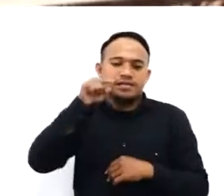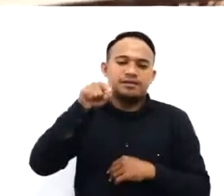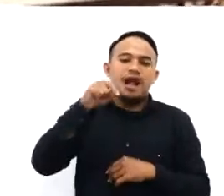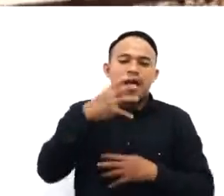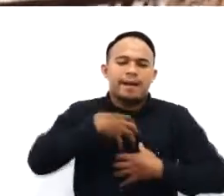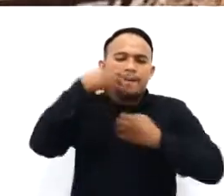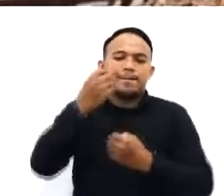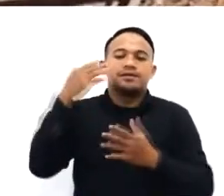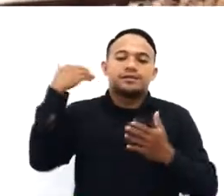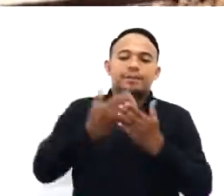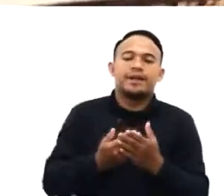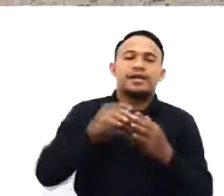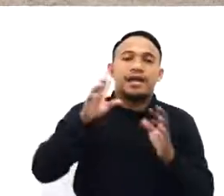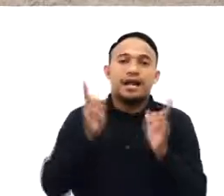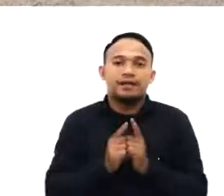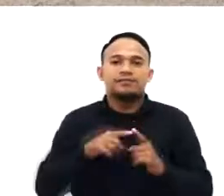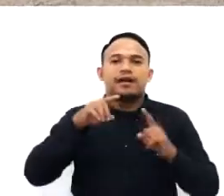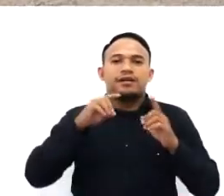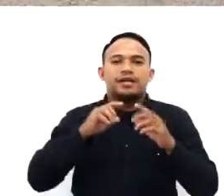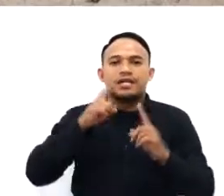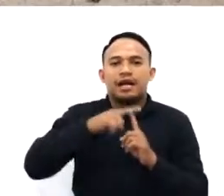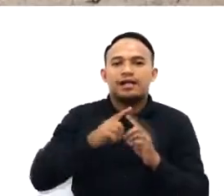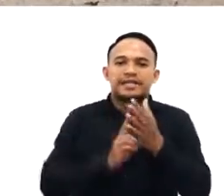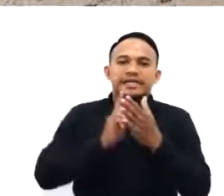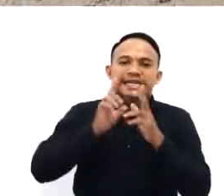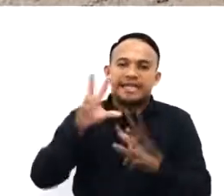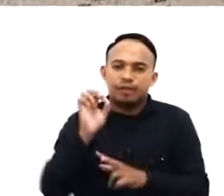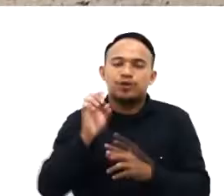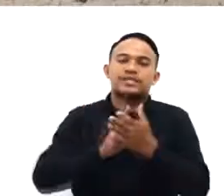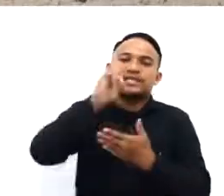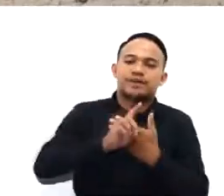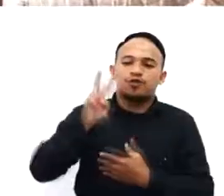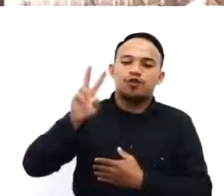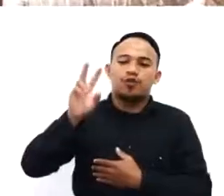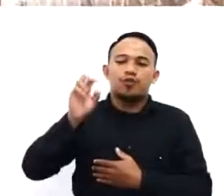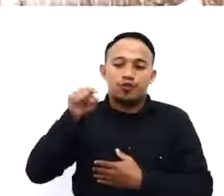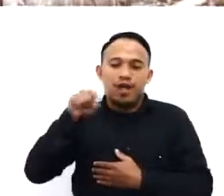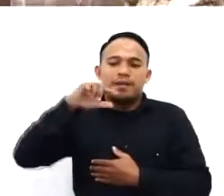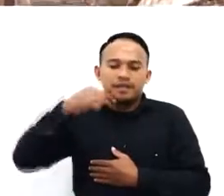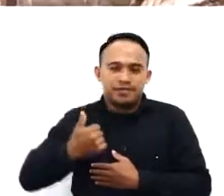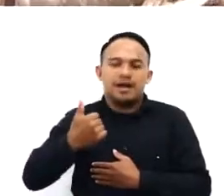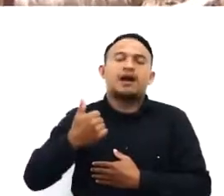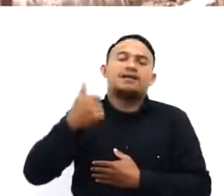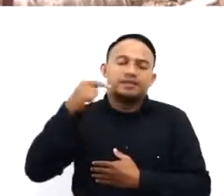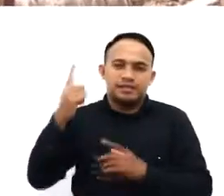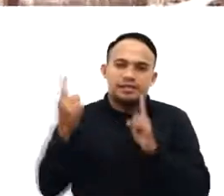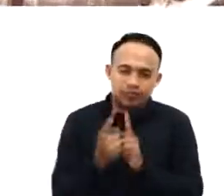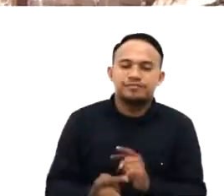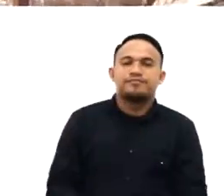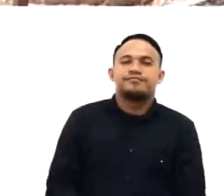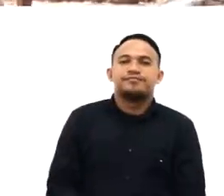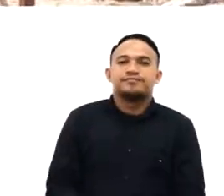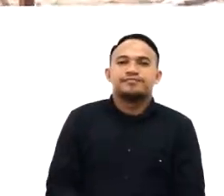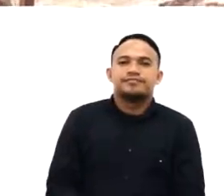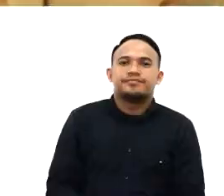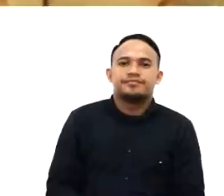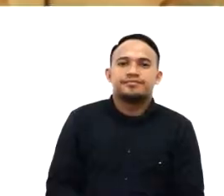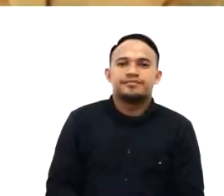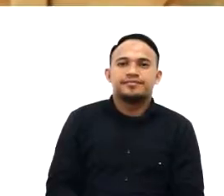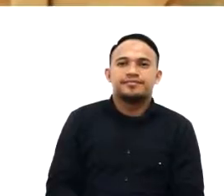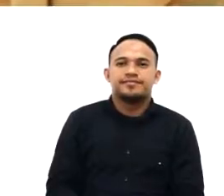100%. Pengairan ini penting dalam rangka untuk meningkatkan produksi